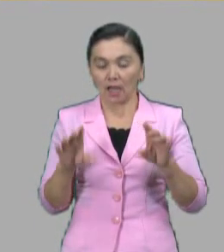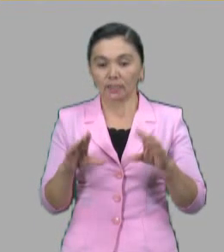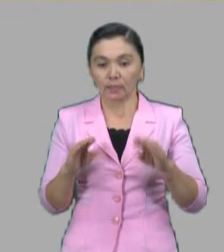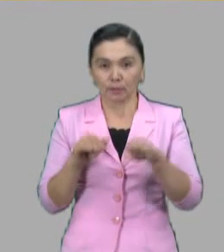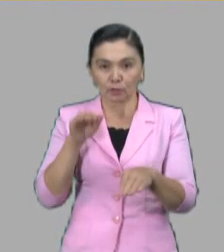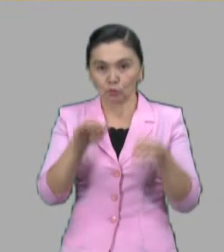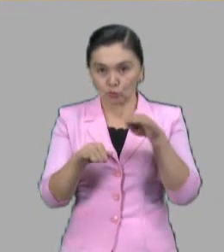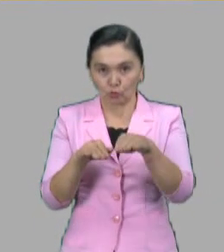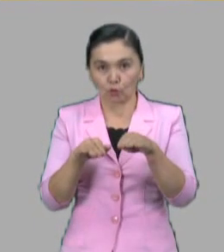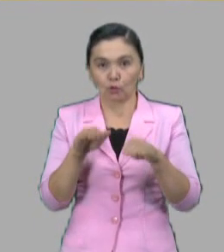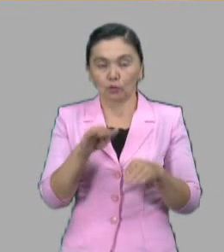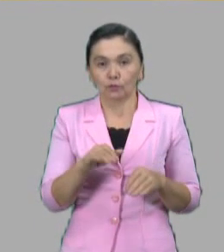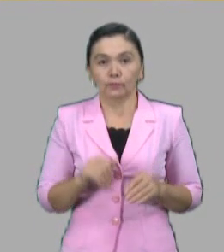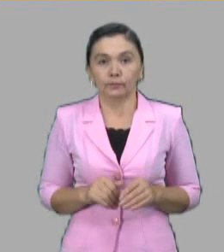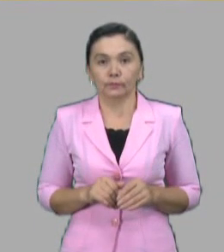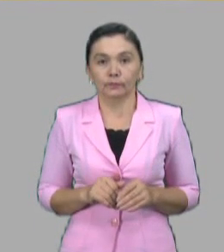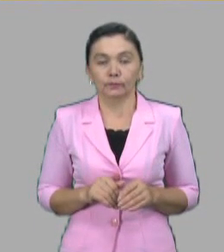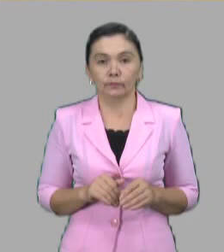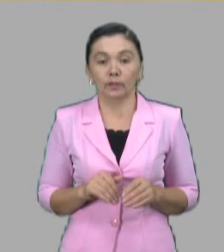түзгүлө.